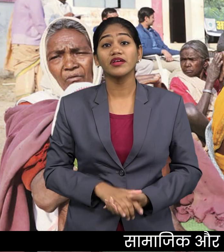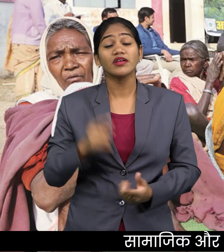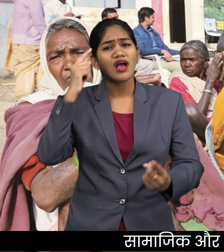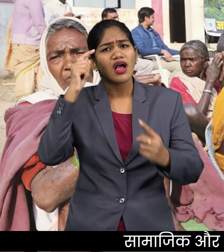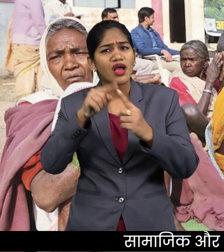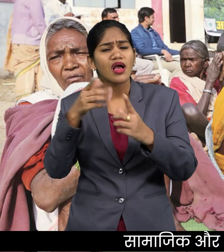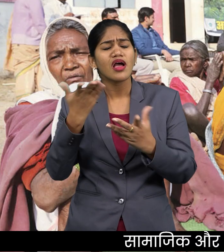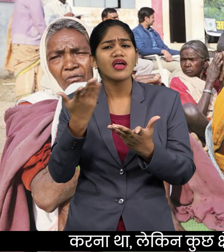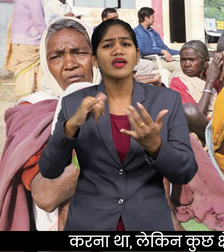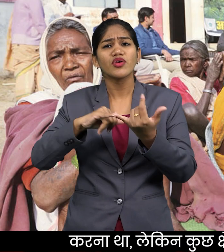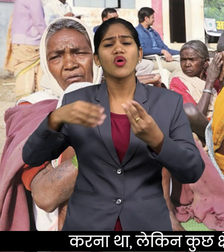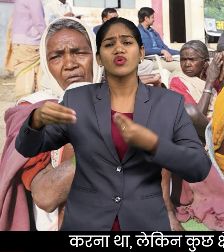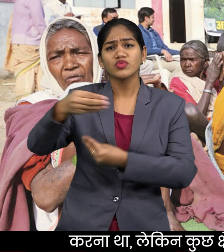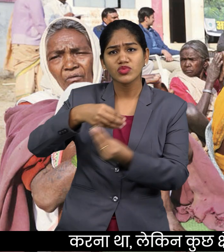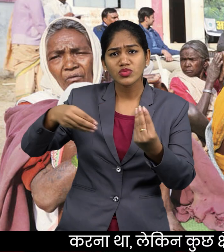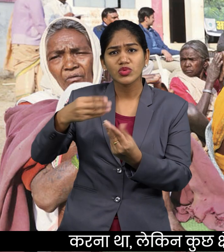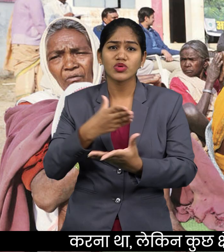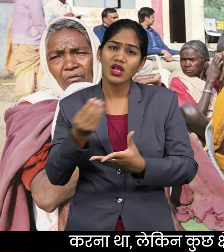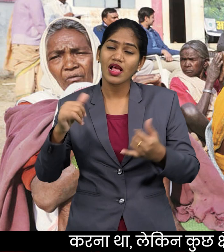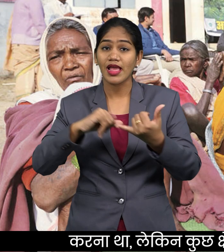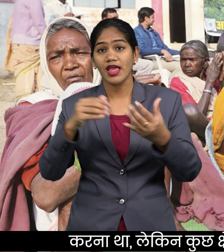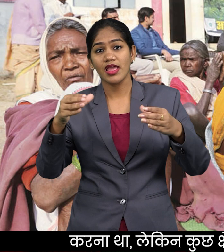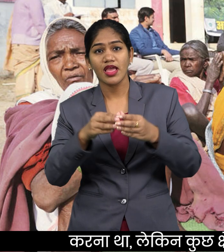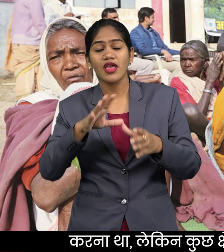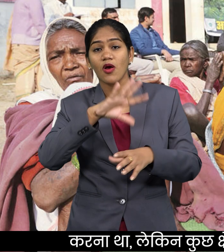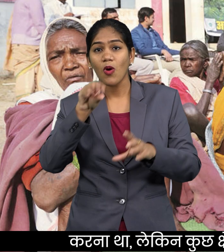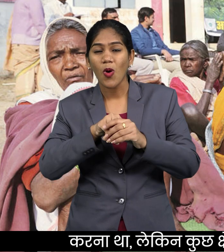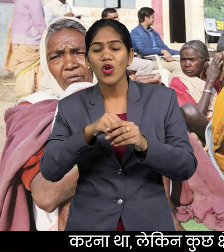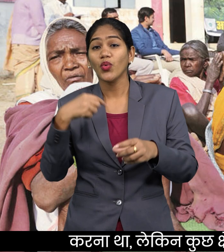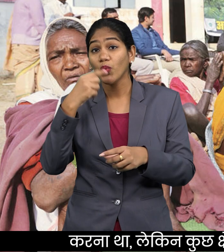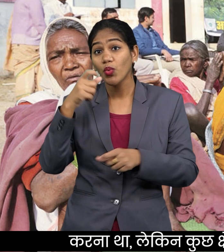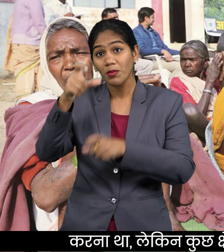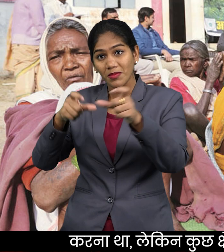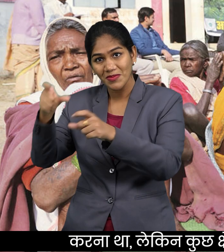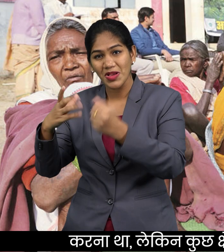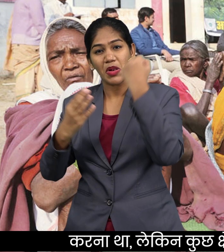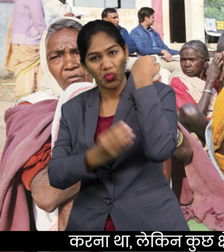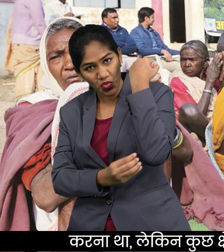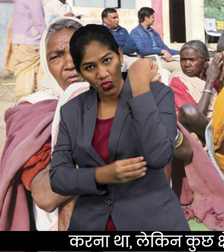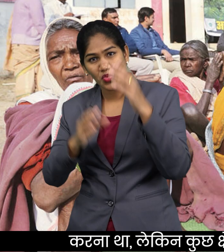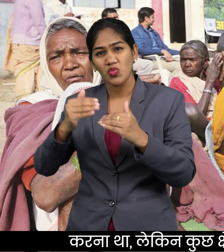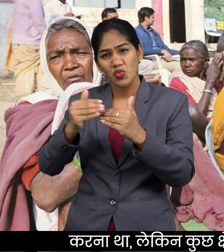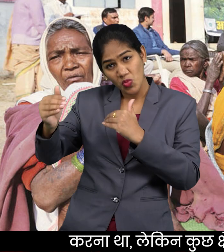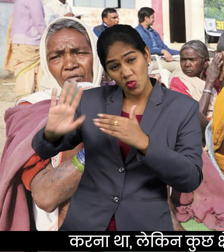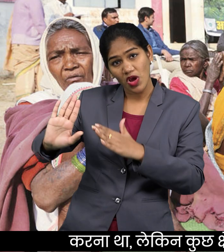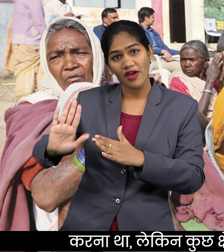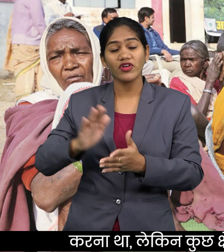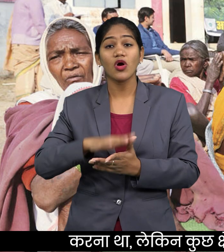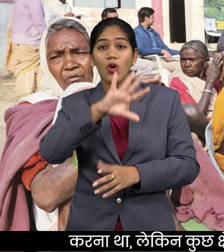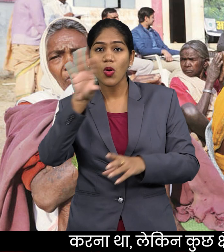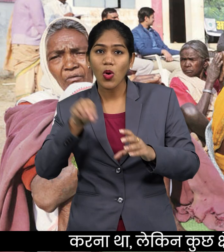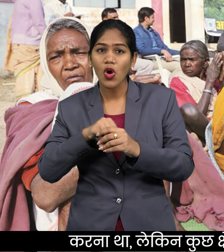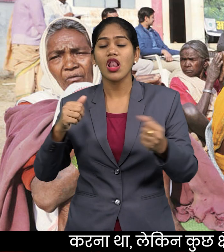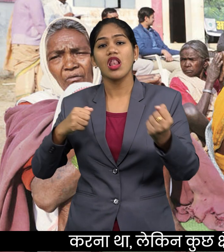को संबोधित करना था, लेकिन कुछ क्षेत्रों ने दूसरों की तुलना में बेहतर विकास किया।